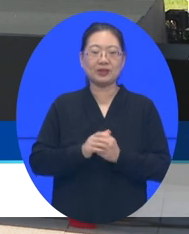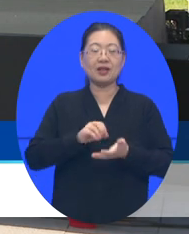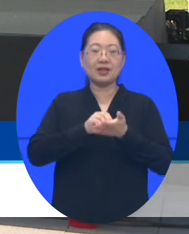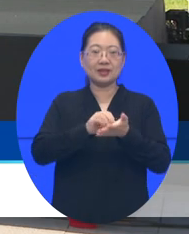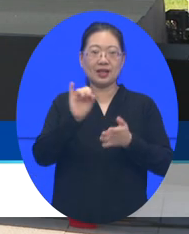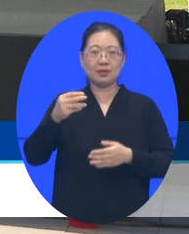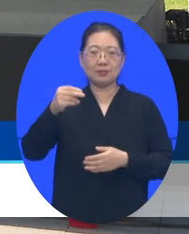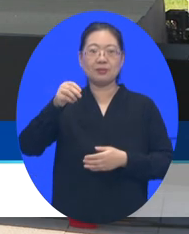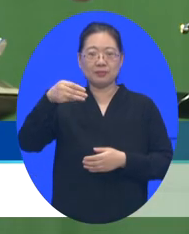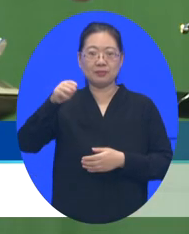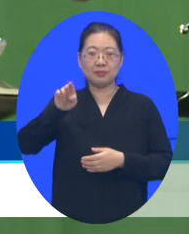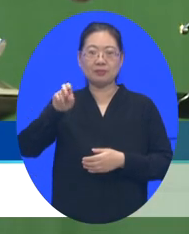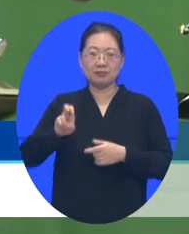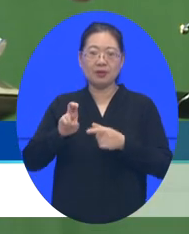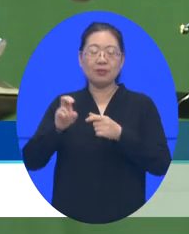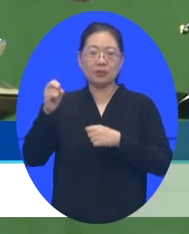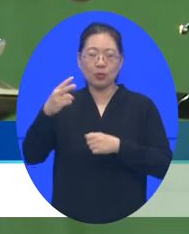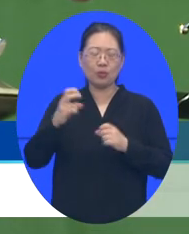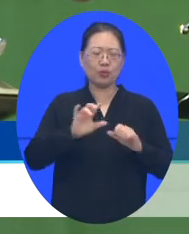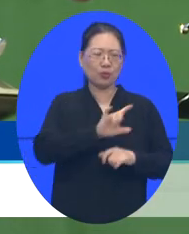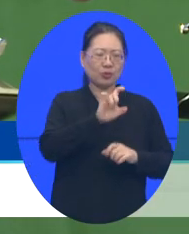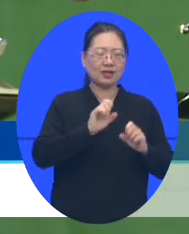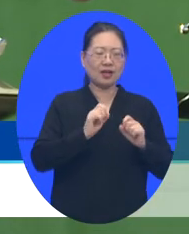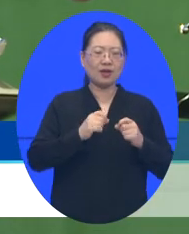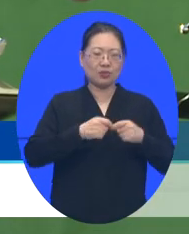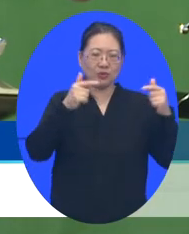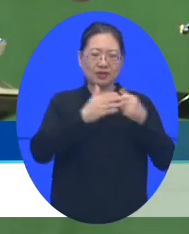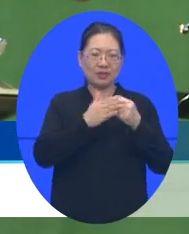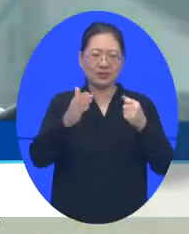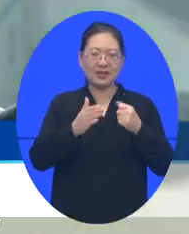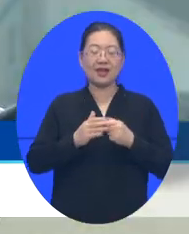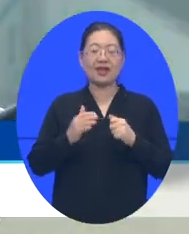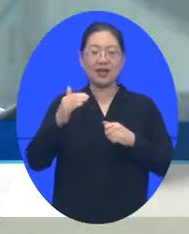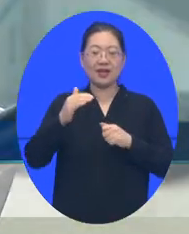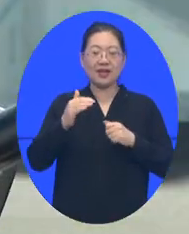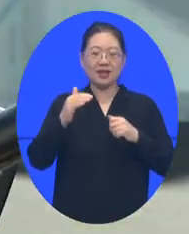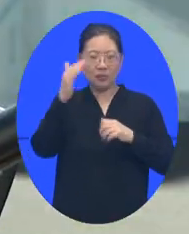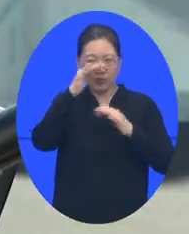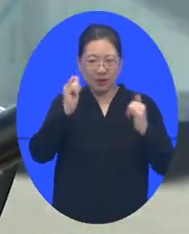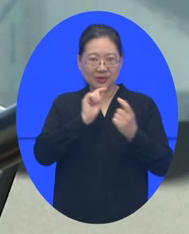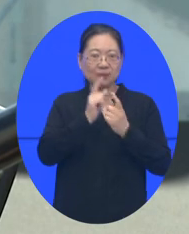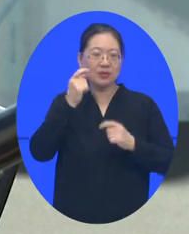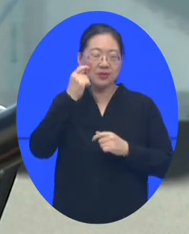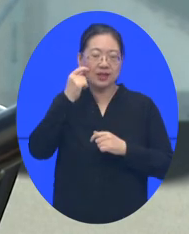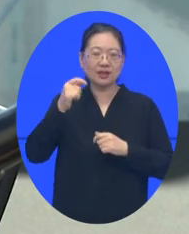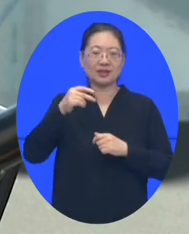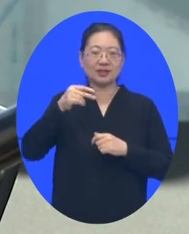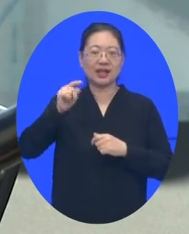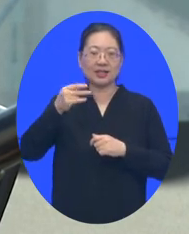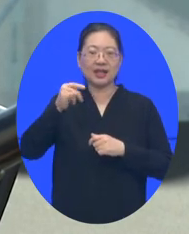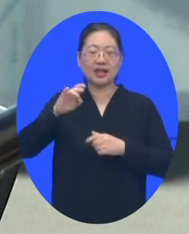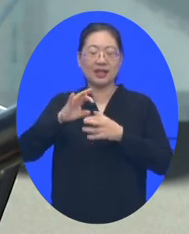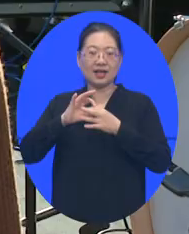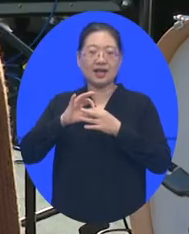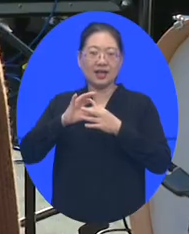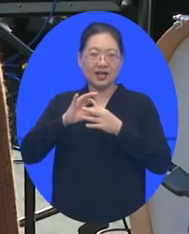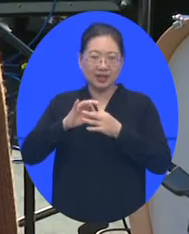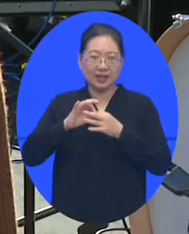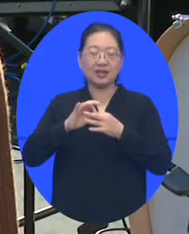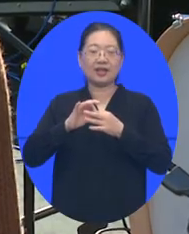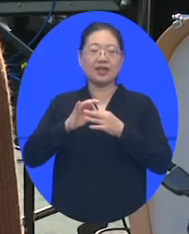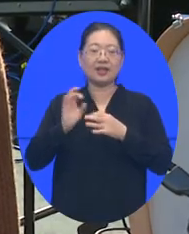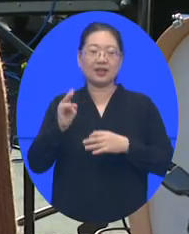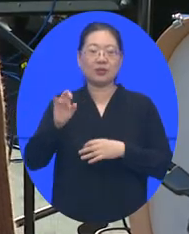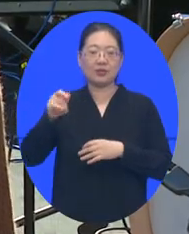데뷔 앨범과 함께 코로나19 사태가 터져 관객을 만나기 쉽지 않았던 밴드 사라의 공방. 기회소득 예술인 페스티벌을